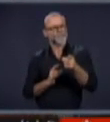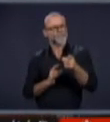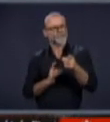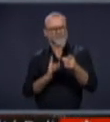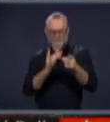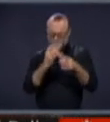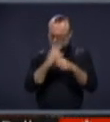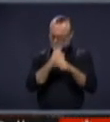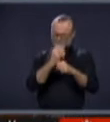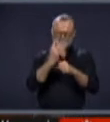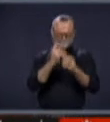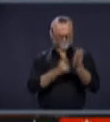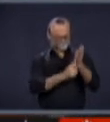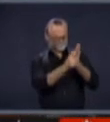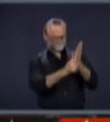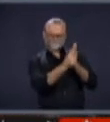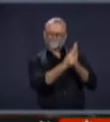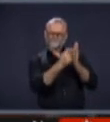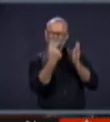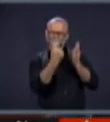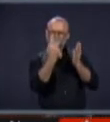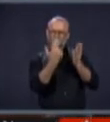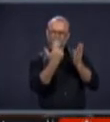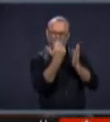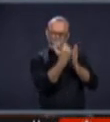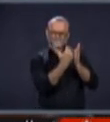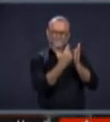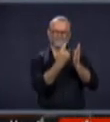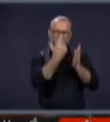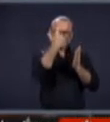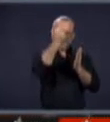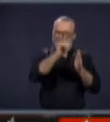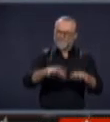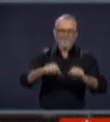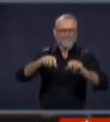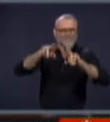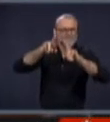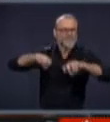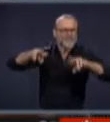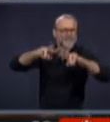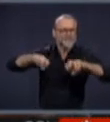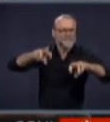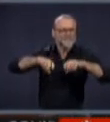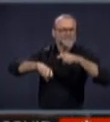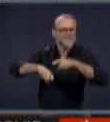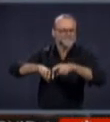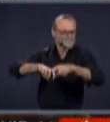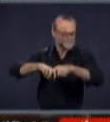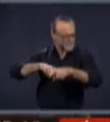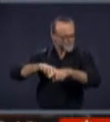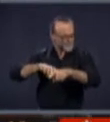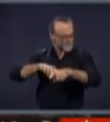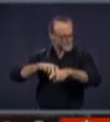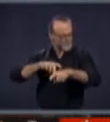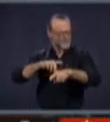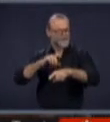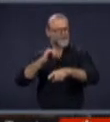examinez la possibilité de produire un guide ou de faire des analyses